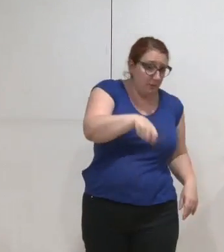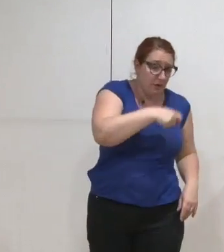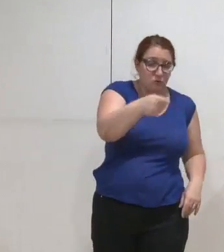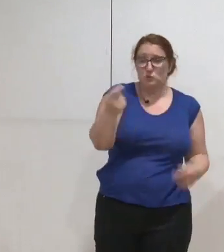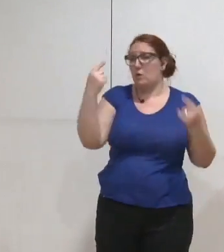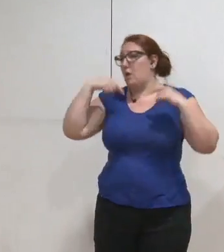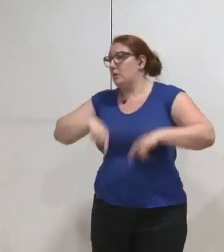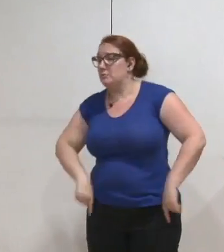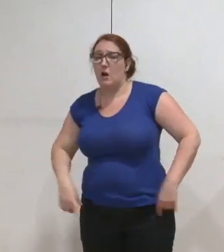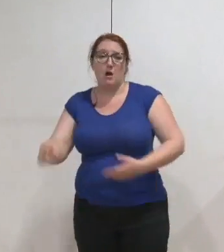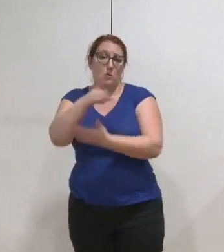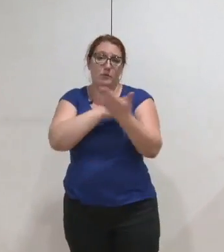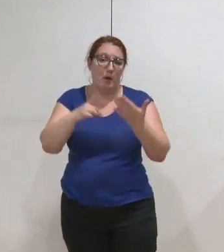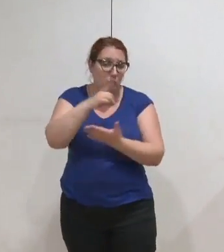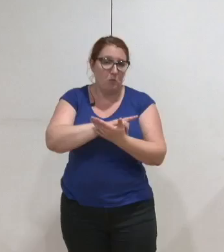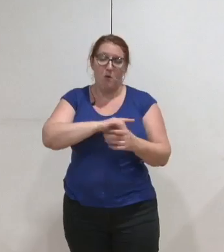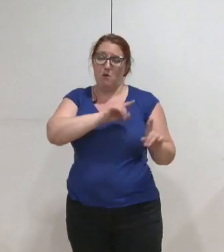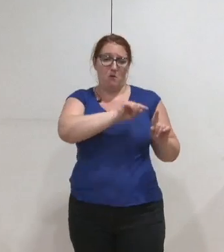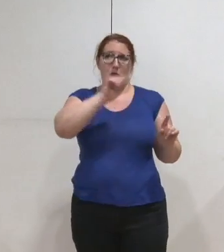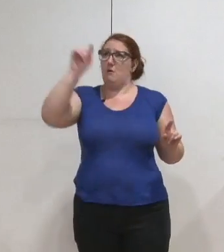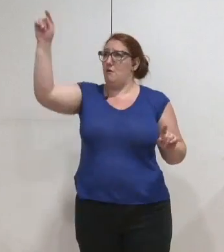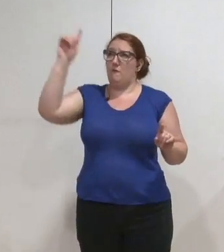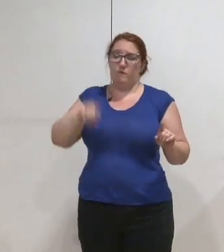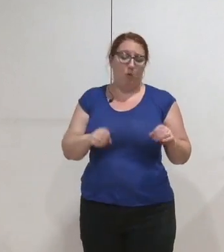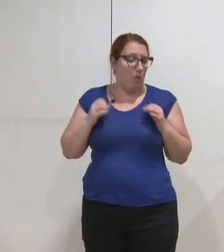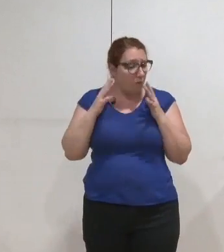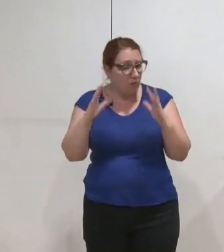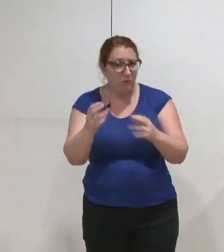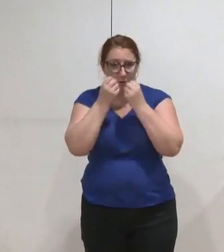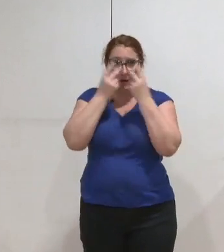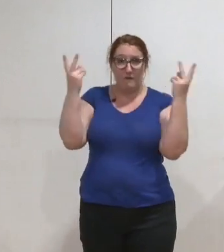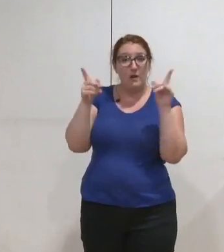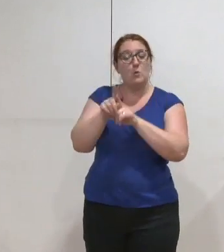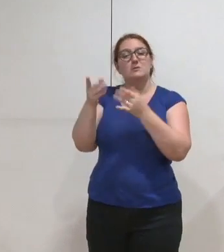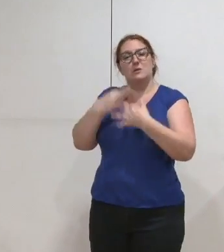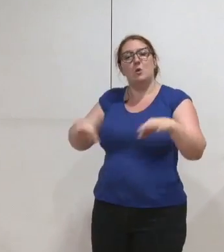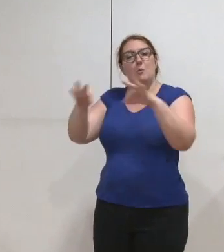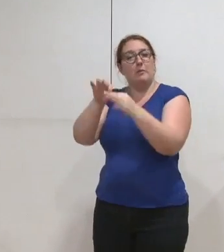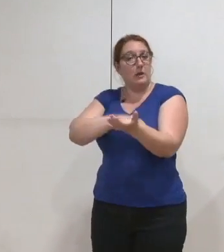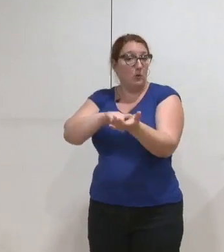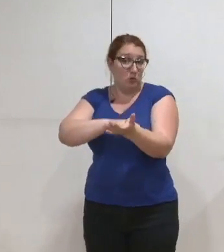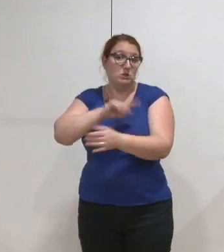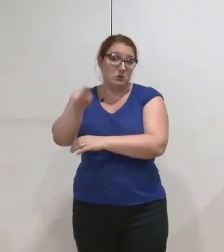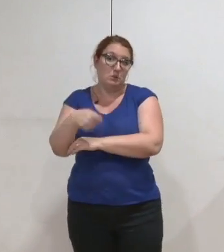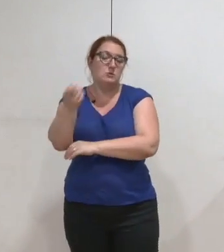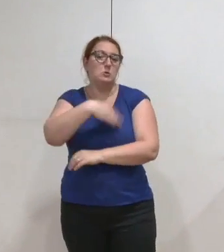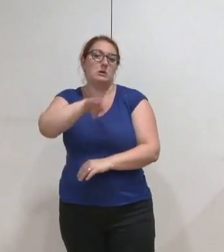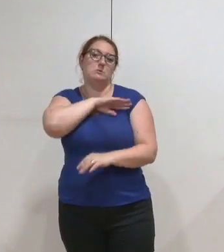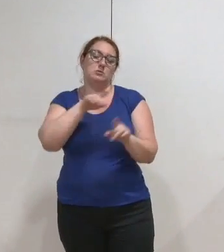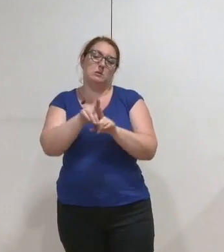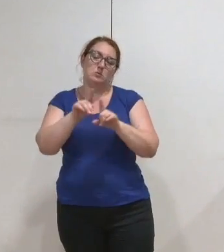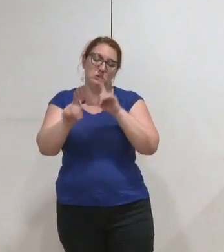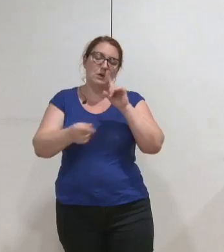l'État et le département sans oublier le pays d'origine qui est aussi qui porte une responsabilité